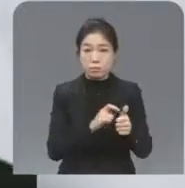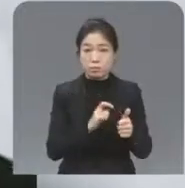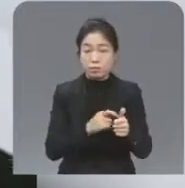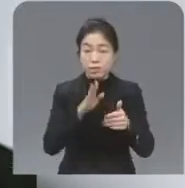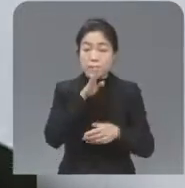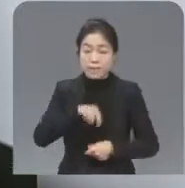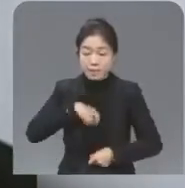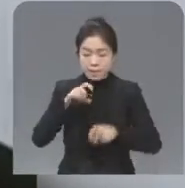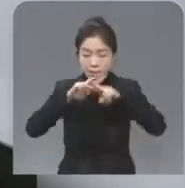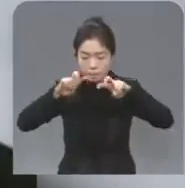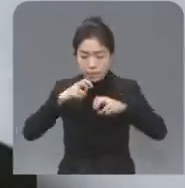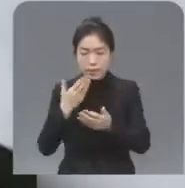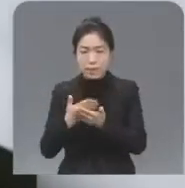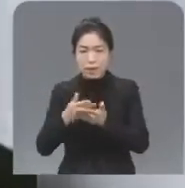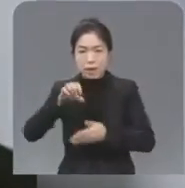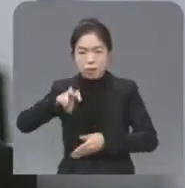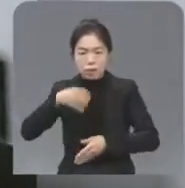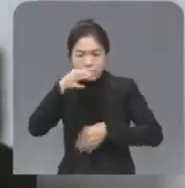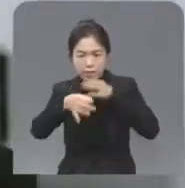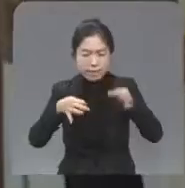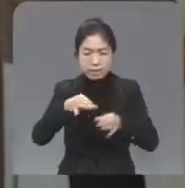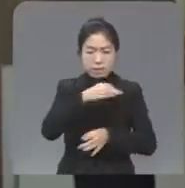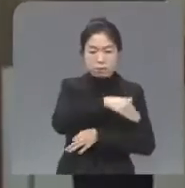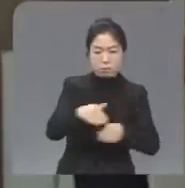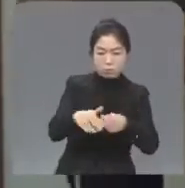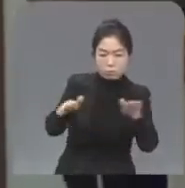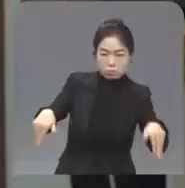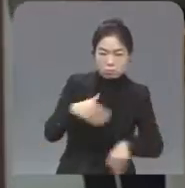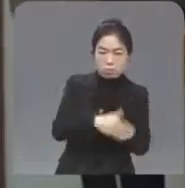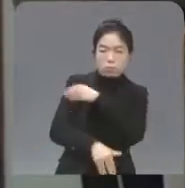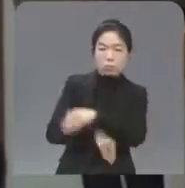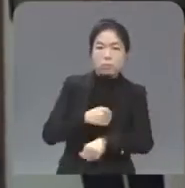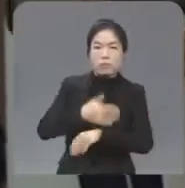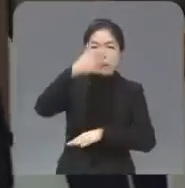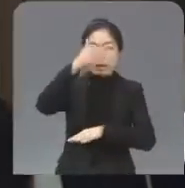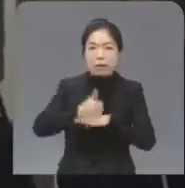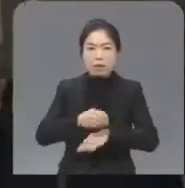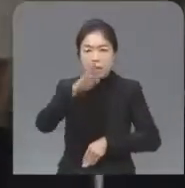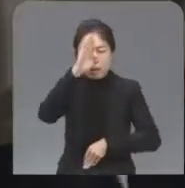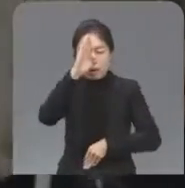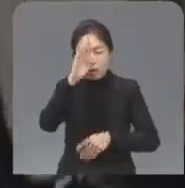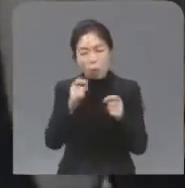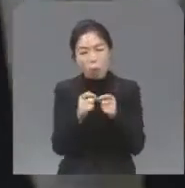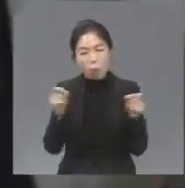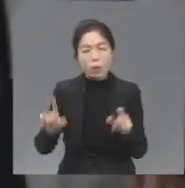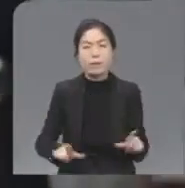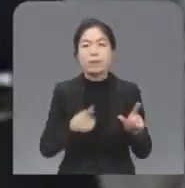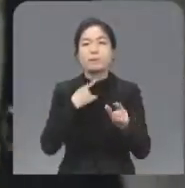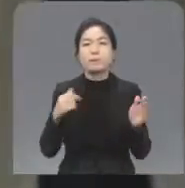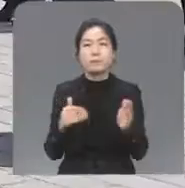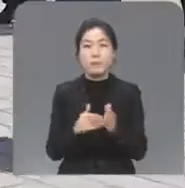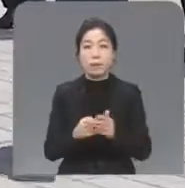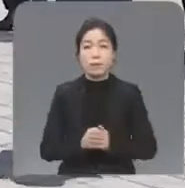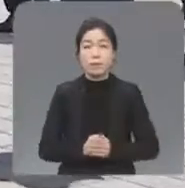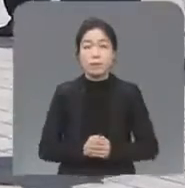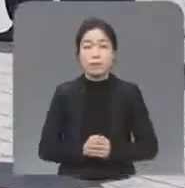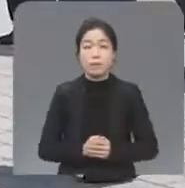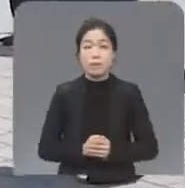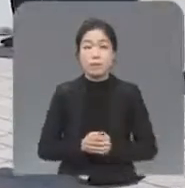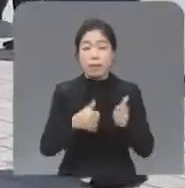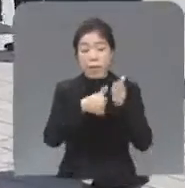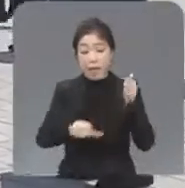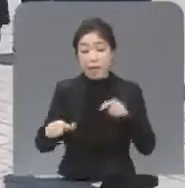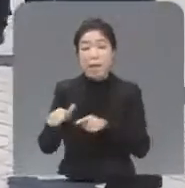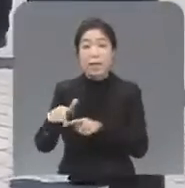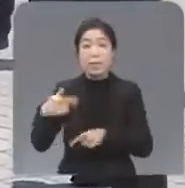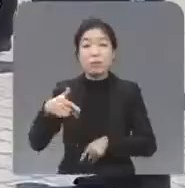진실을 밝혀달라는 광주의 외침을 외면했고 말년에 긴 투병 생활을 이어갔습니다. 아들인 노재현